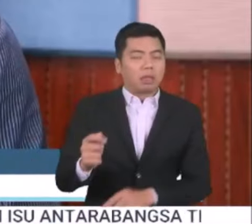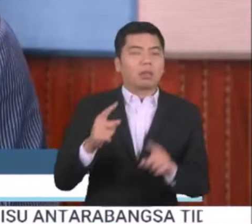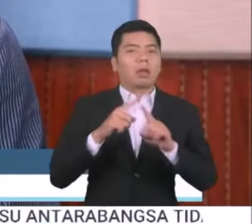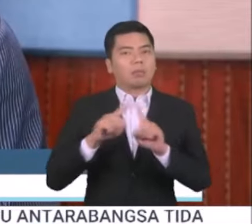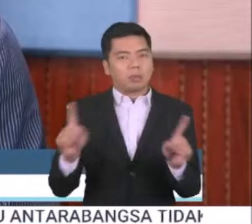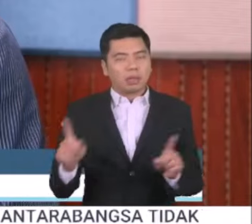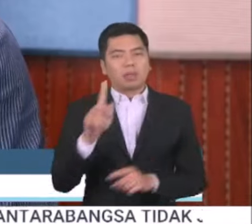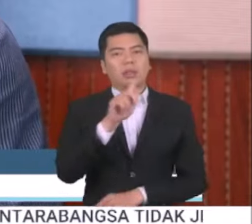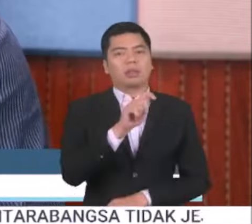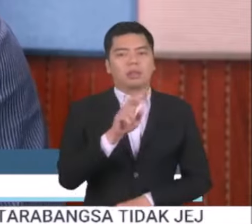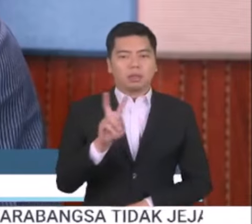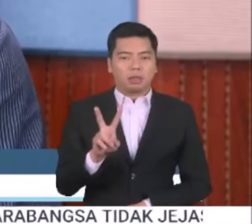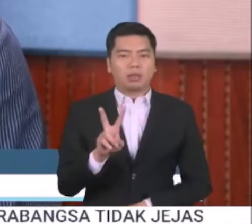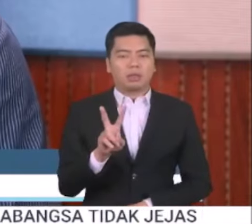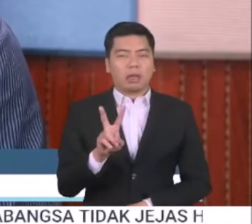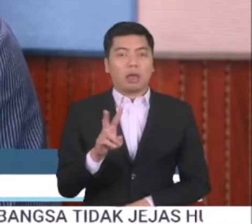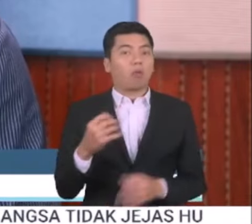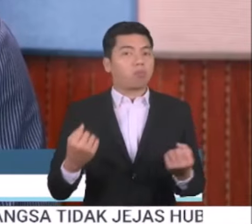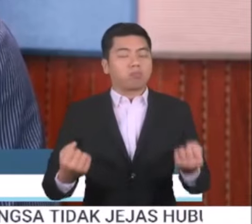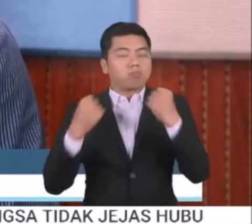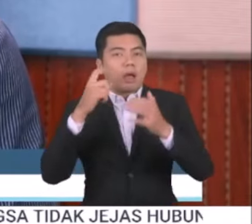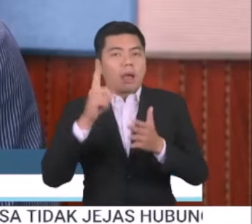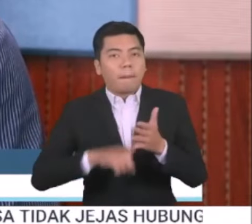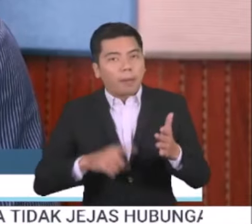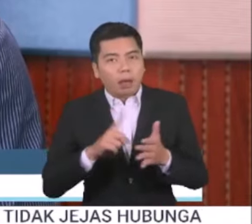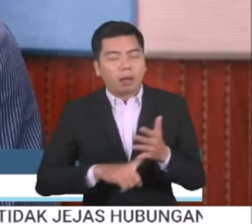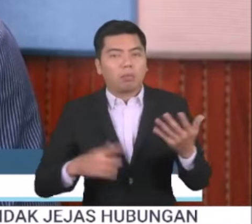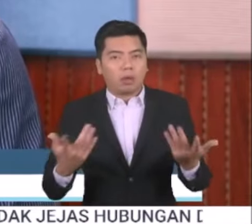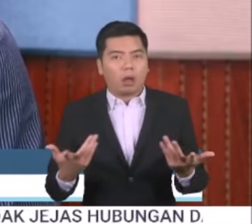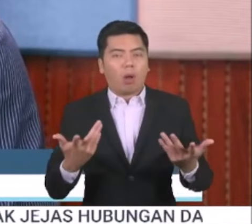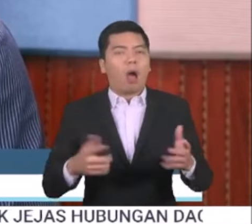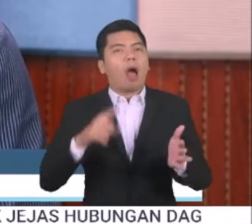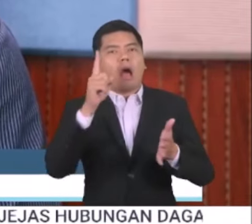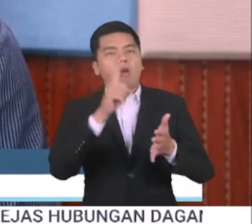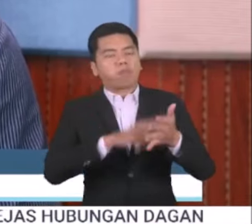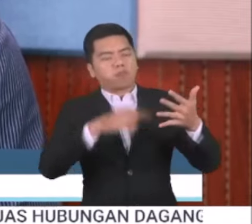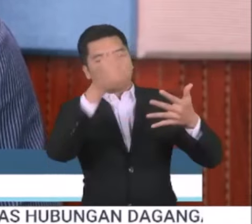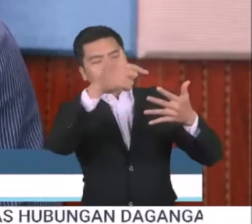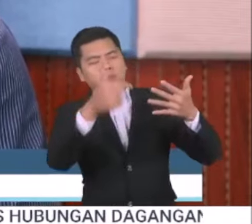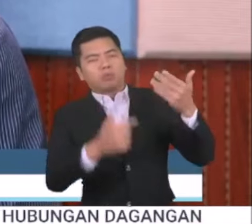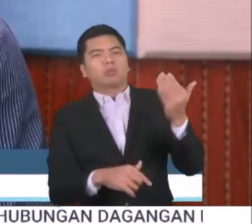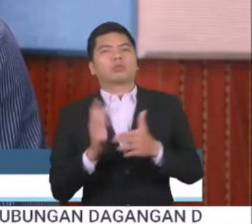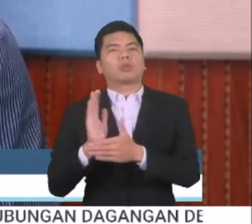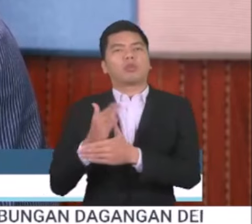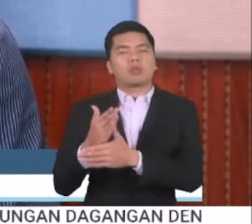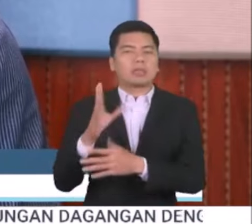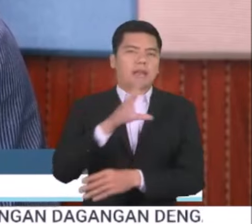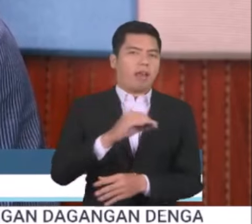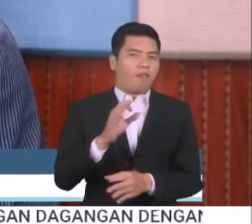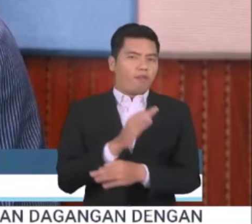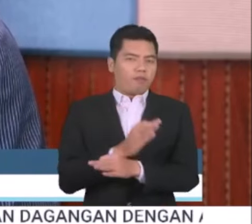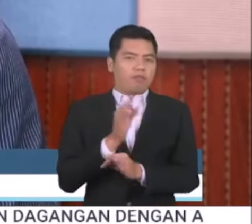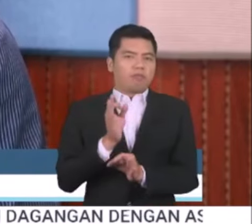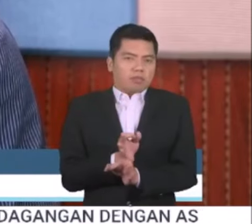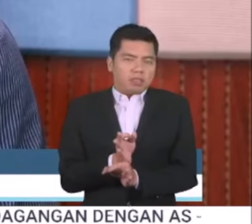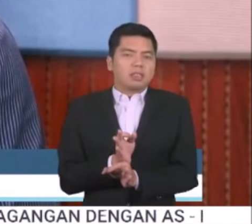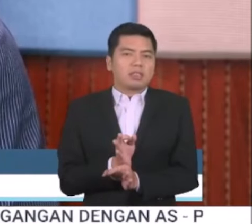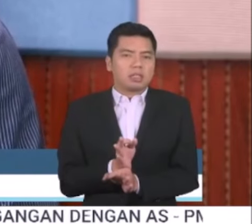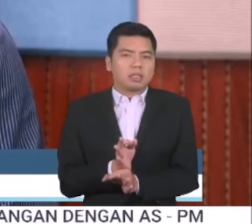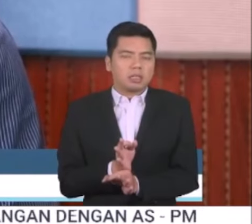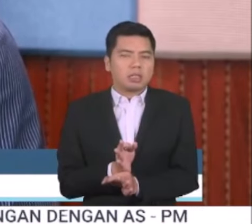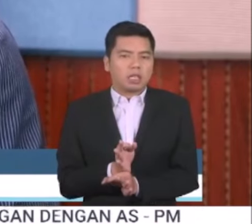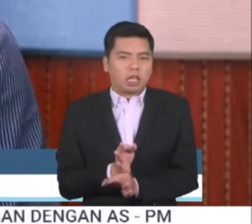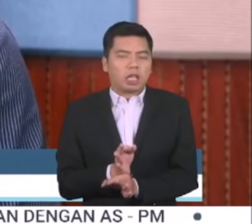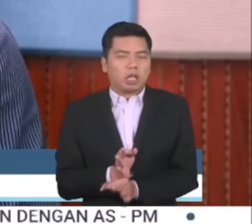televisyen, kekuatannya adalah mengenai kualiti kandungan dan juga produksi terbitan televisyen itu